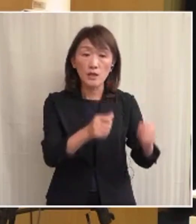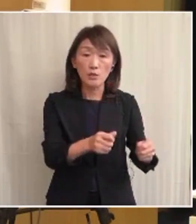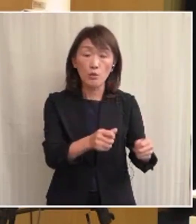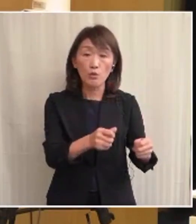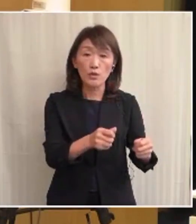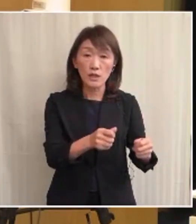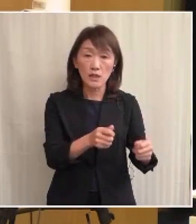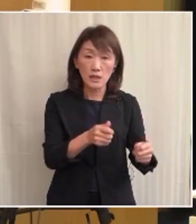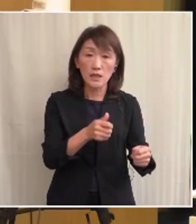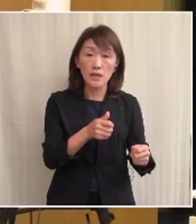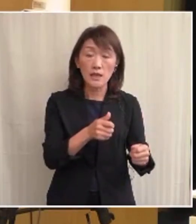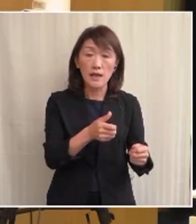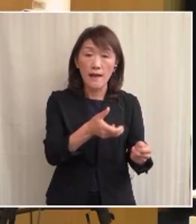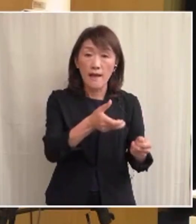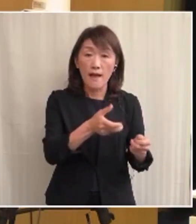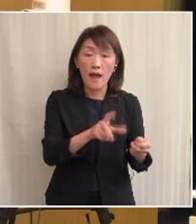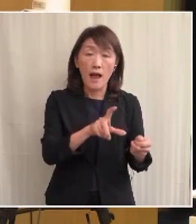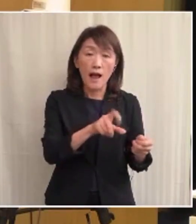ていただいて、